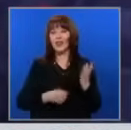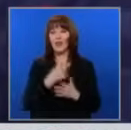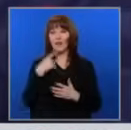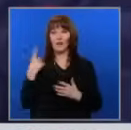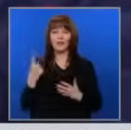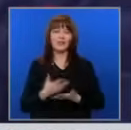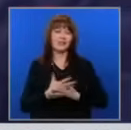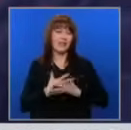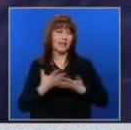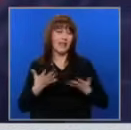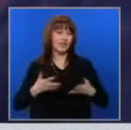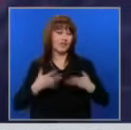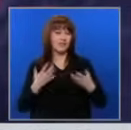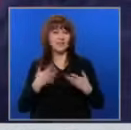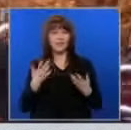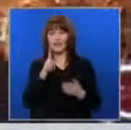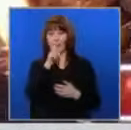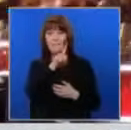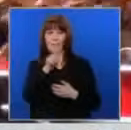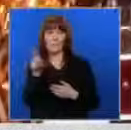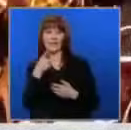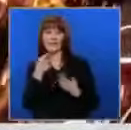са най-щастливите моменти в годината за нас.